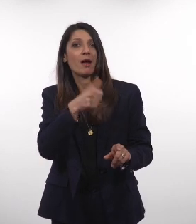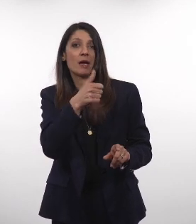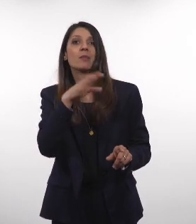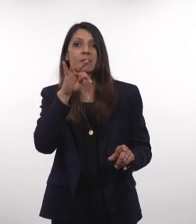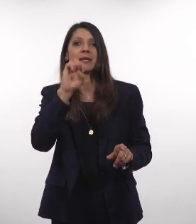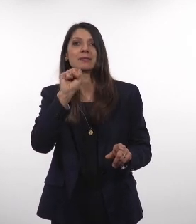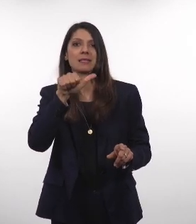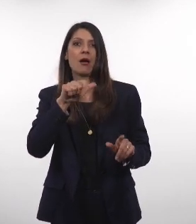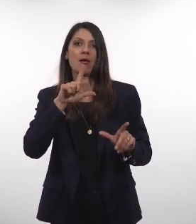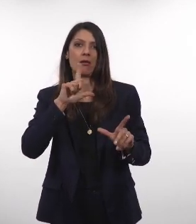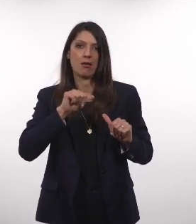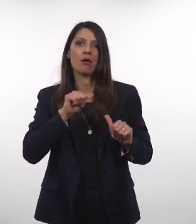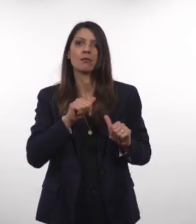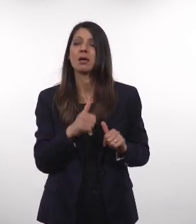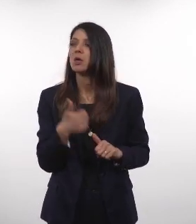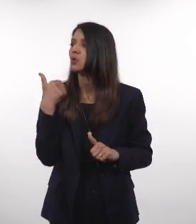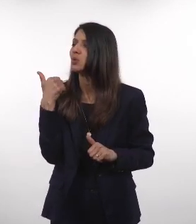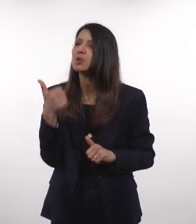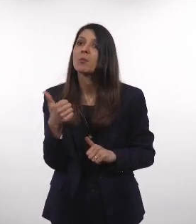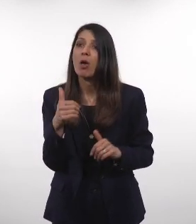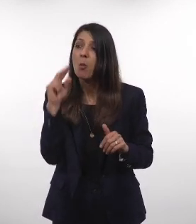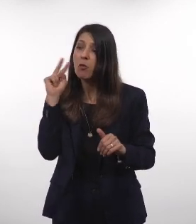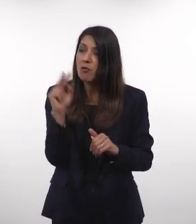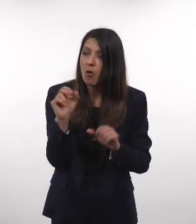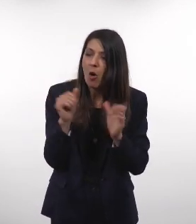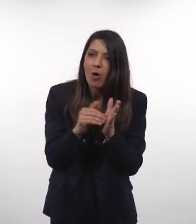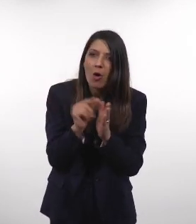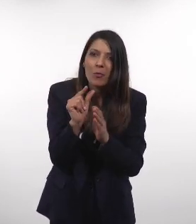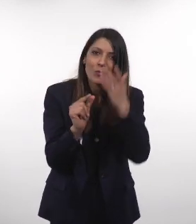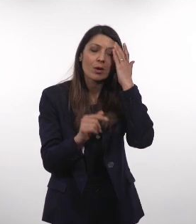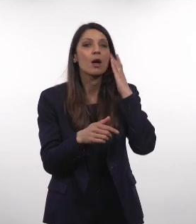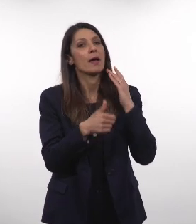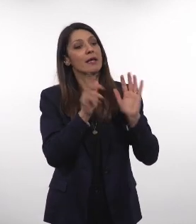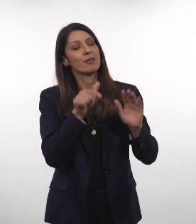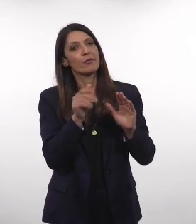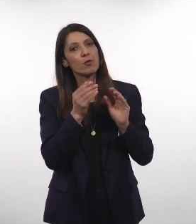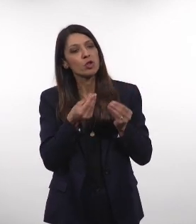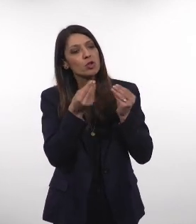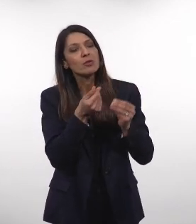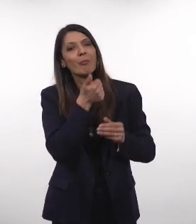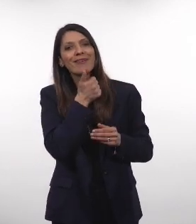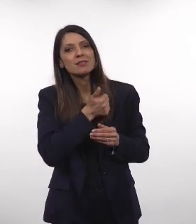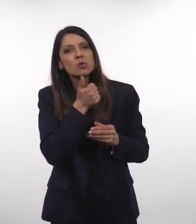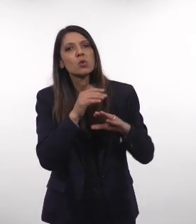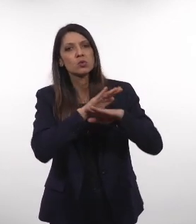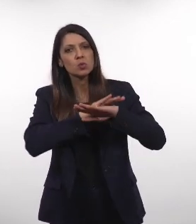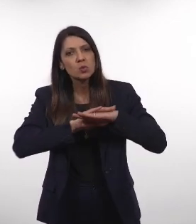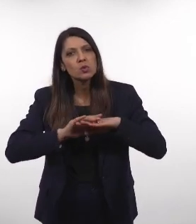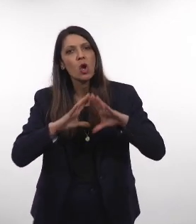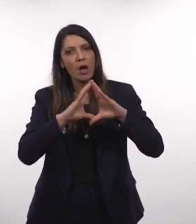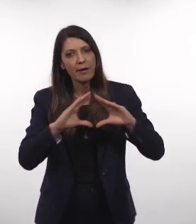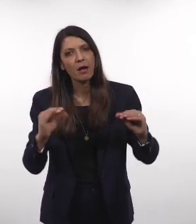Super. On regarde encore? Patience, douceur et calme sont indispensables.